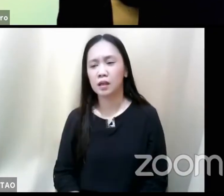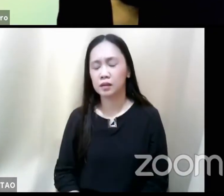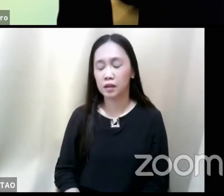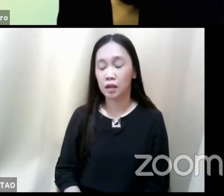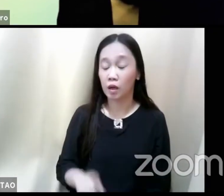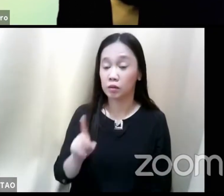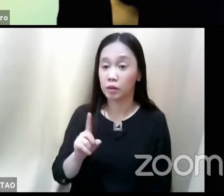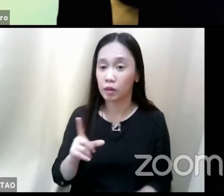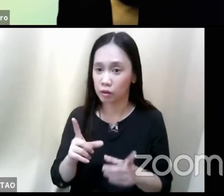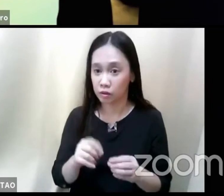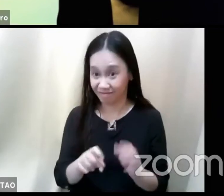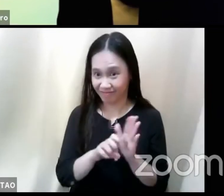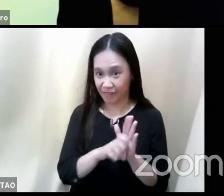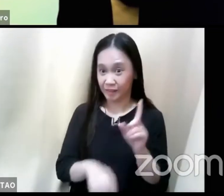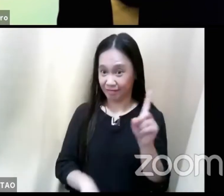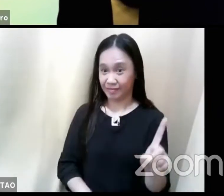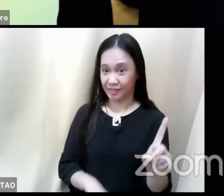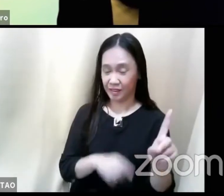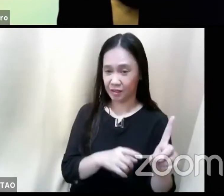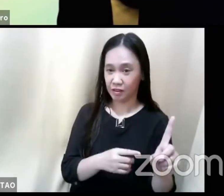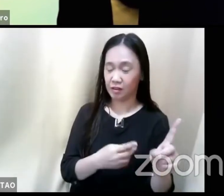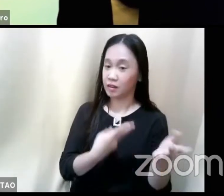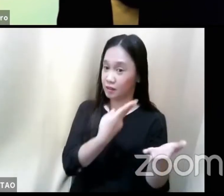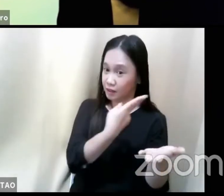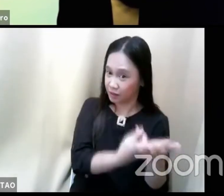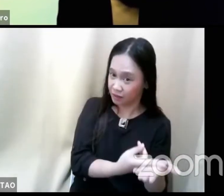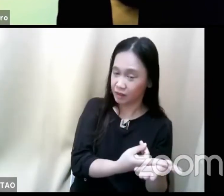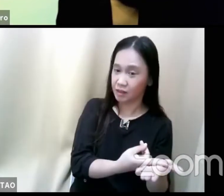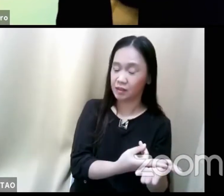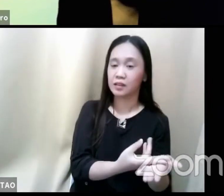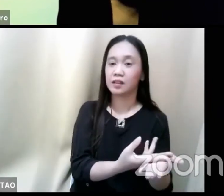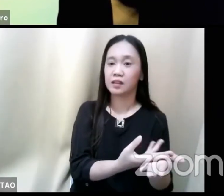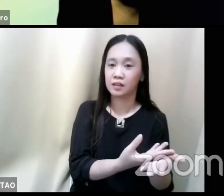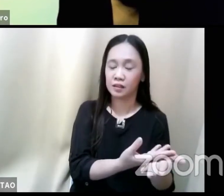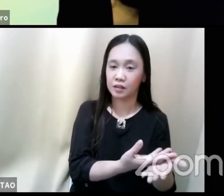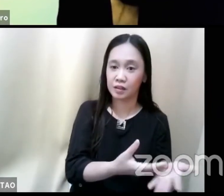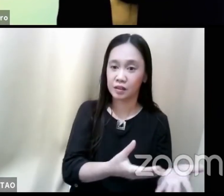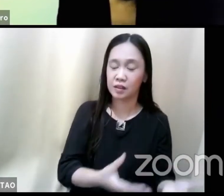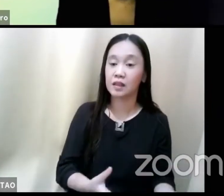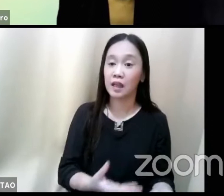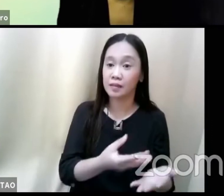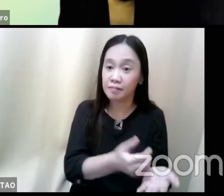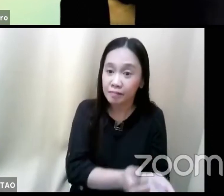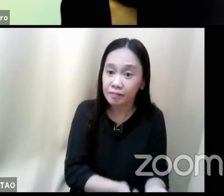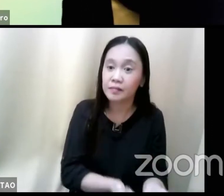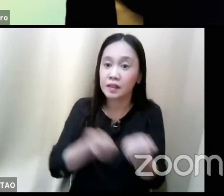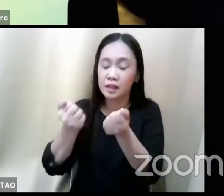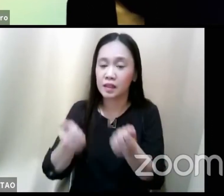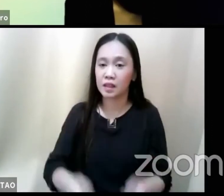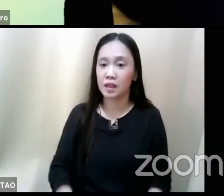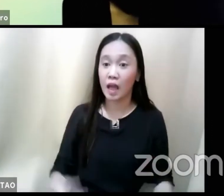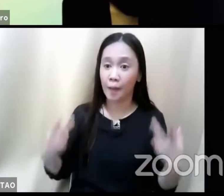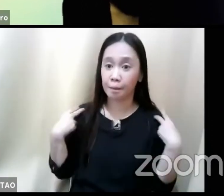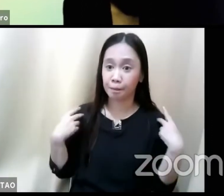ha. Kunyari, ikaw po ito. Hihiga po kayo sa kumot, saka namin kayo bubuhatin. Yun yung tinatawag na blanket carry.